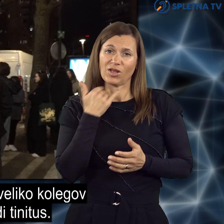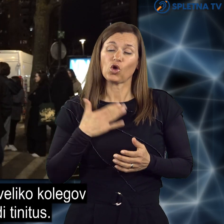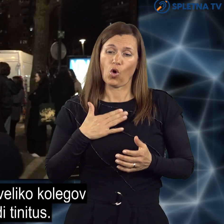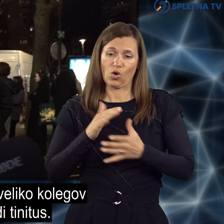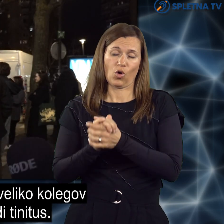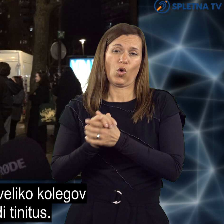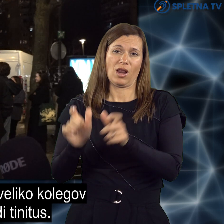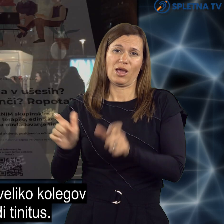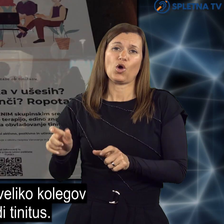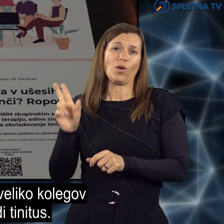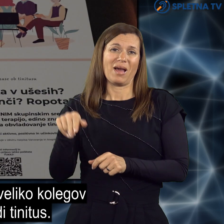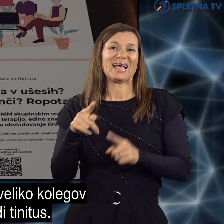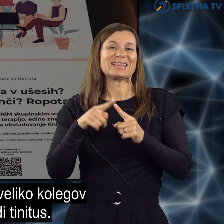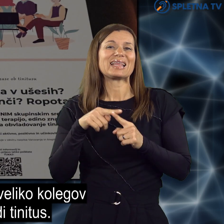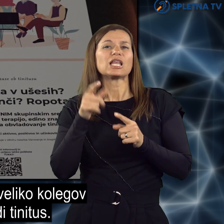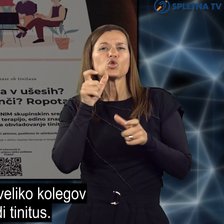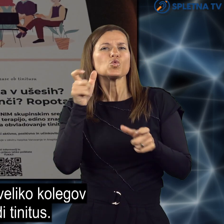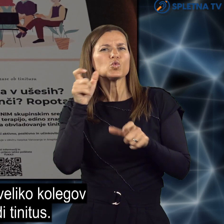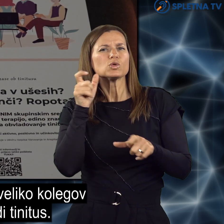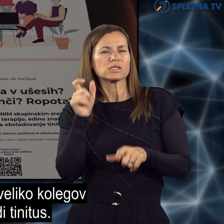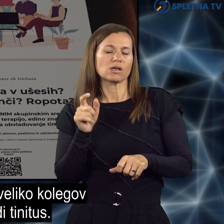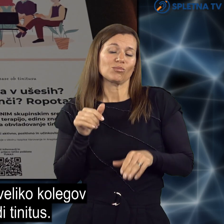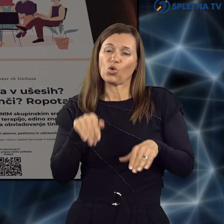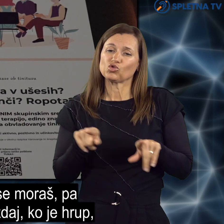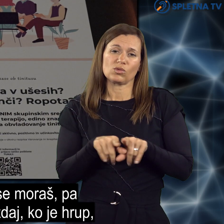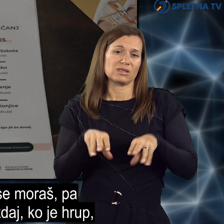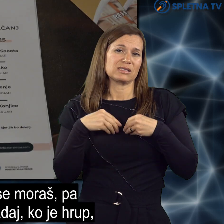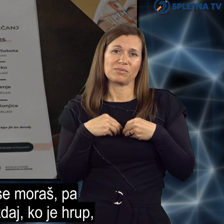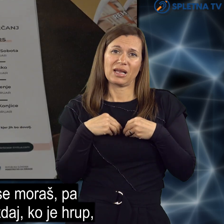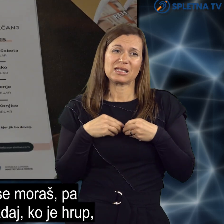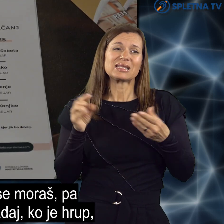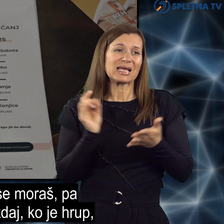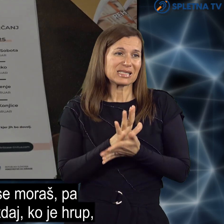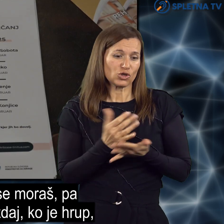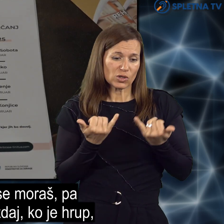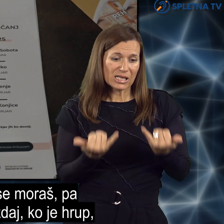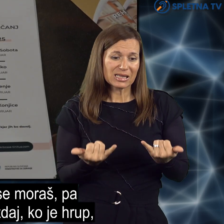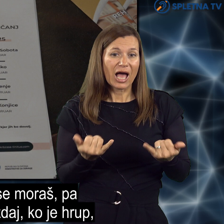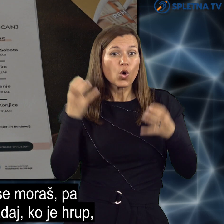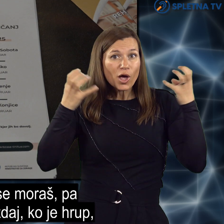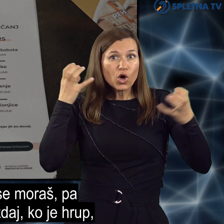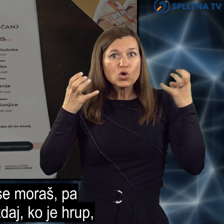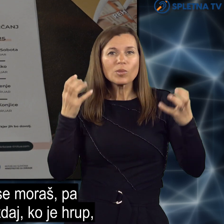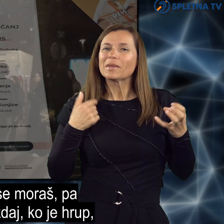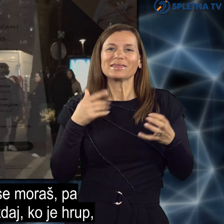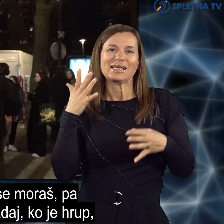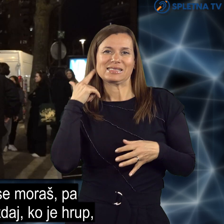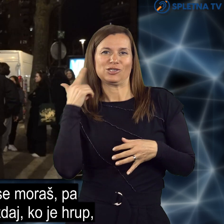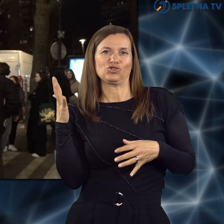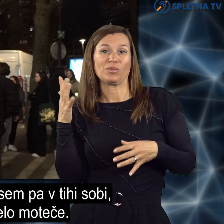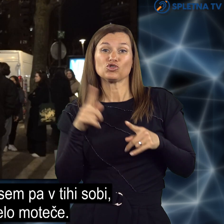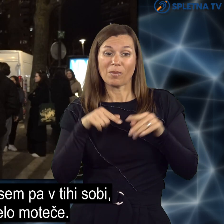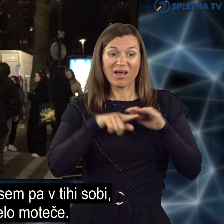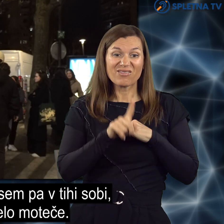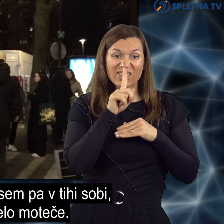Evo me, pa veliko kolegov ima tinnitus tudi. Sprijazniti se moraš. Pa jaz na srečo, zdaj ki je hrup, ga